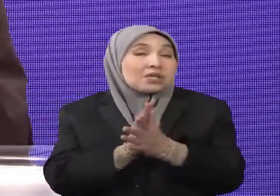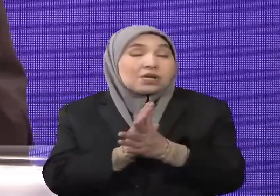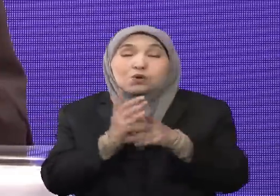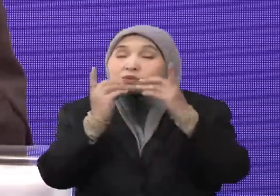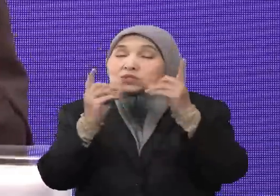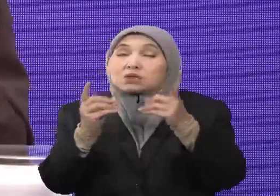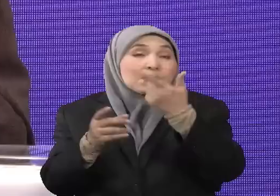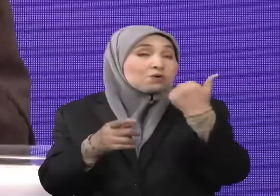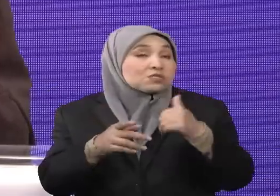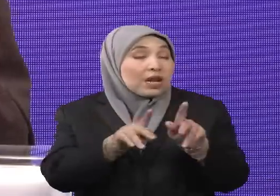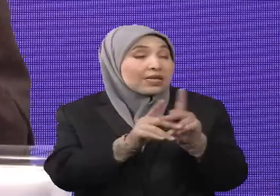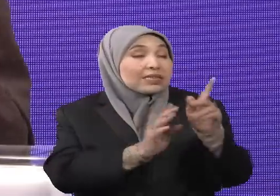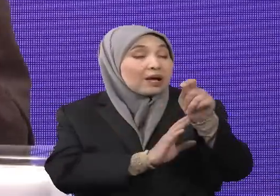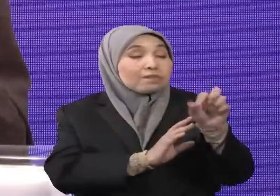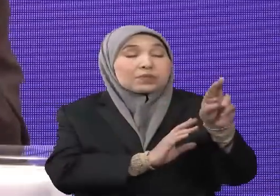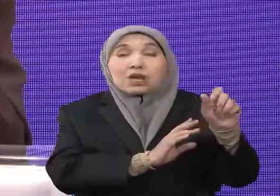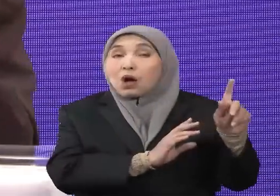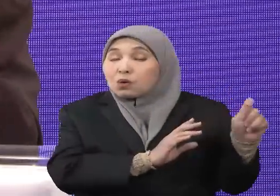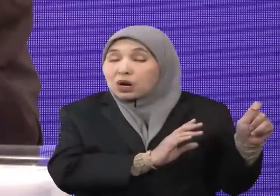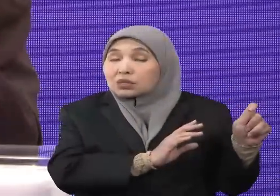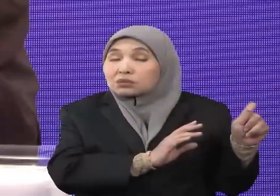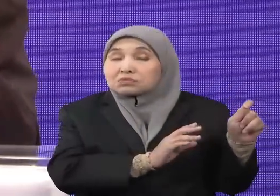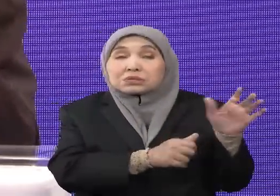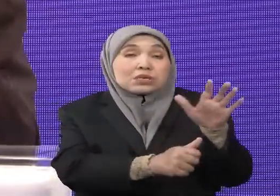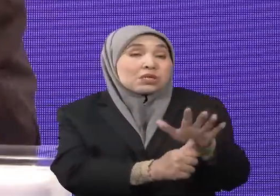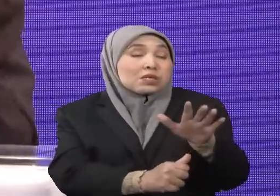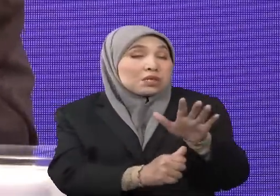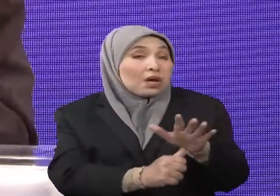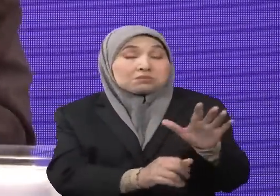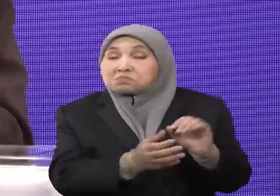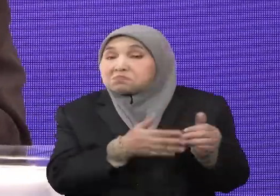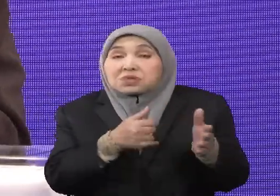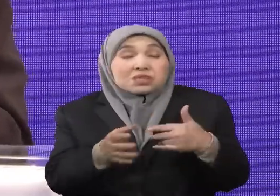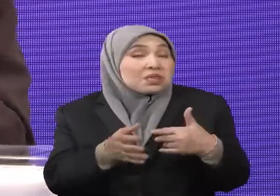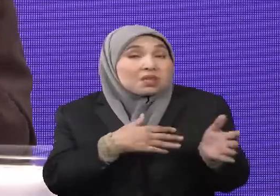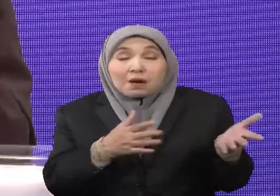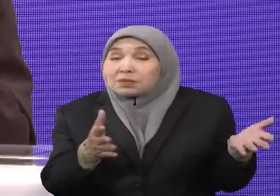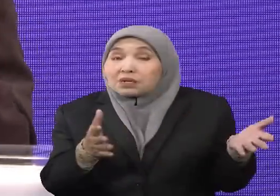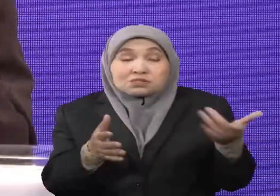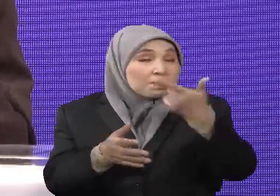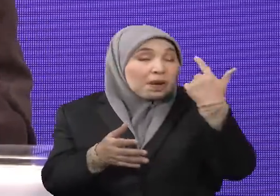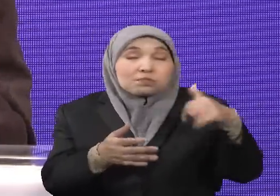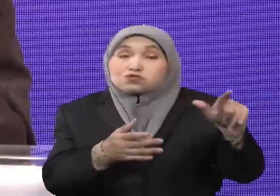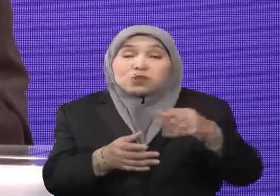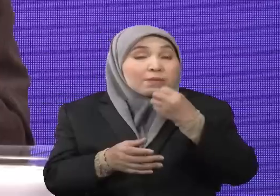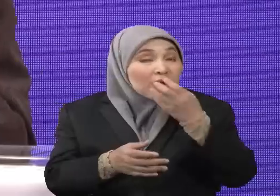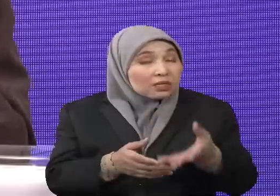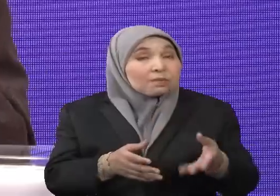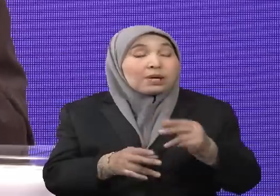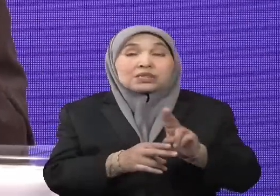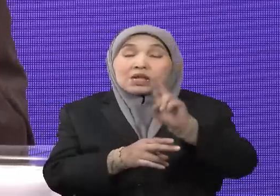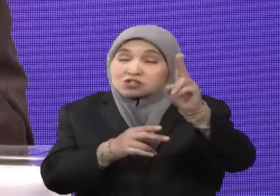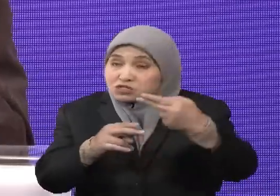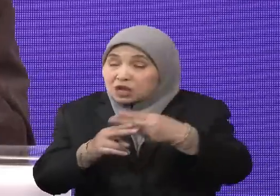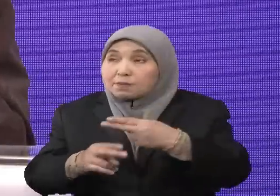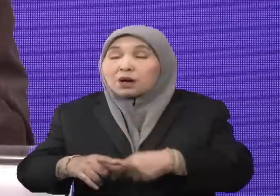tahu akan tetap menindas ahli kitab Subhanallah mereka telah mengatakan Nata nama Allah suatu